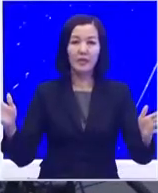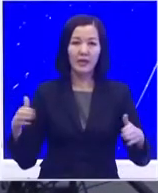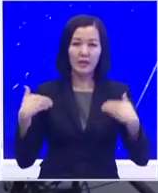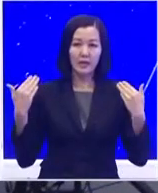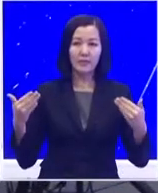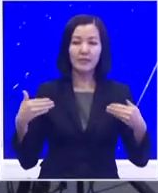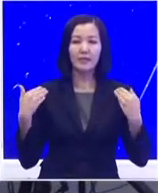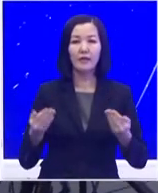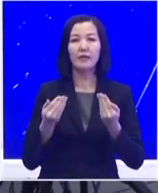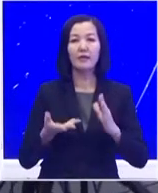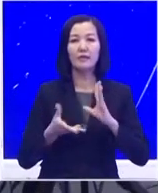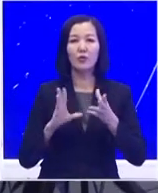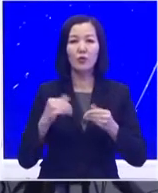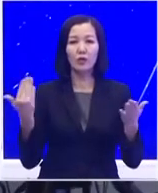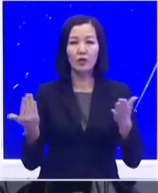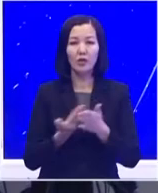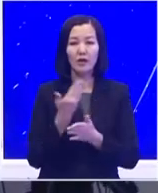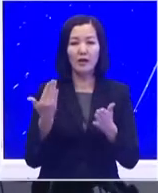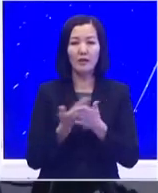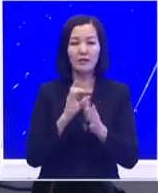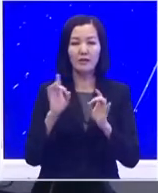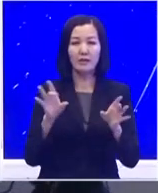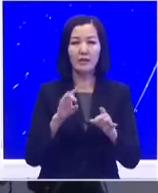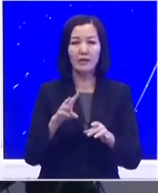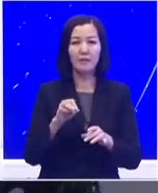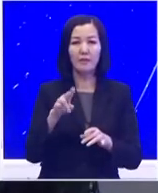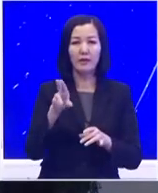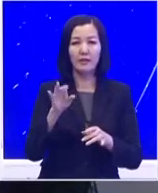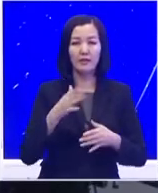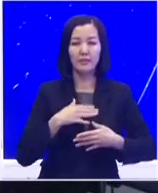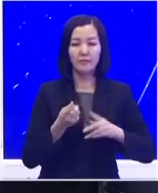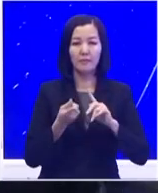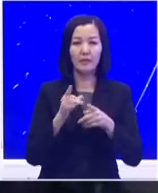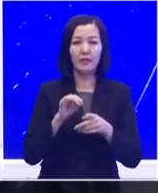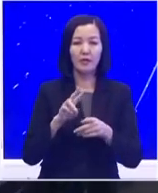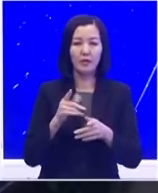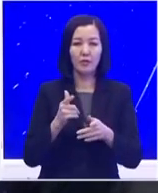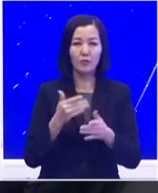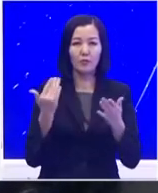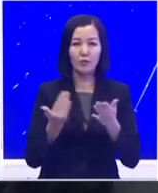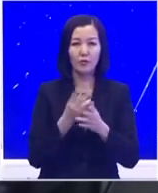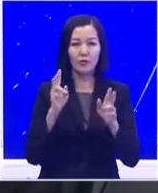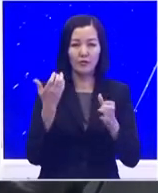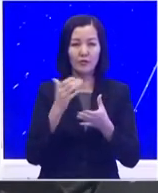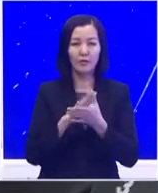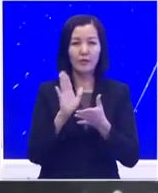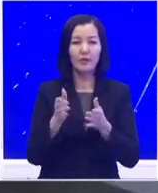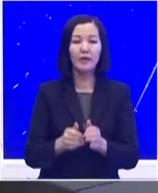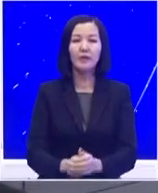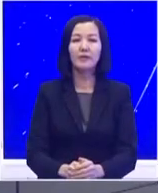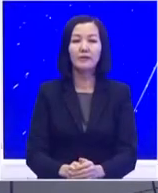Армысыздар, жетсу арнасының тікелей эфирінде қорытынды жаңалықтары. Студияда Мадина Бир қызы, сурдо аудармада Айгүл Жұмаш қызы. Бүгін